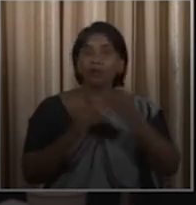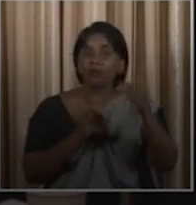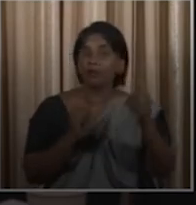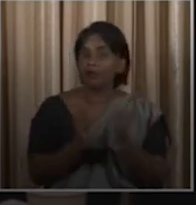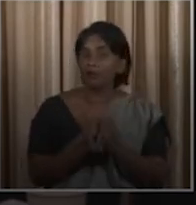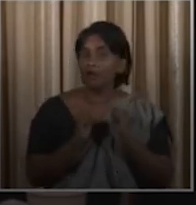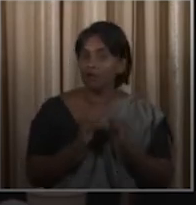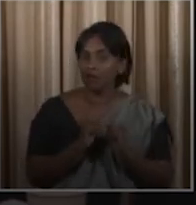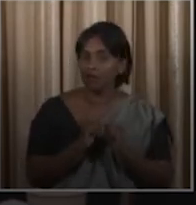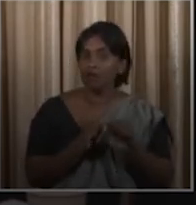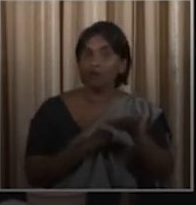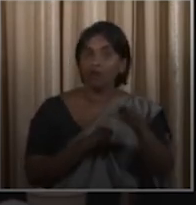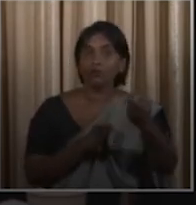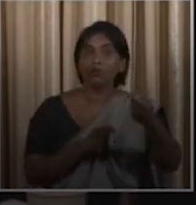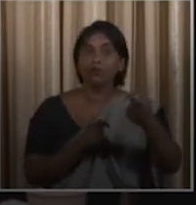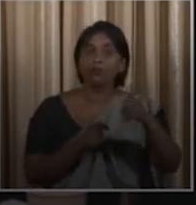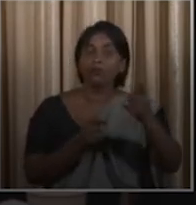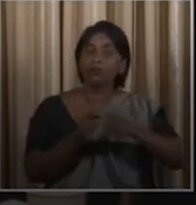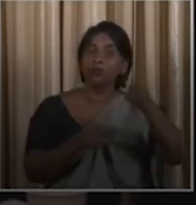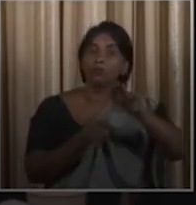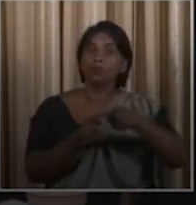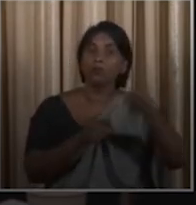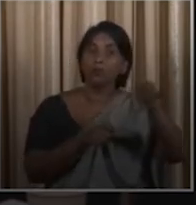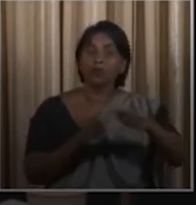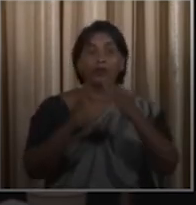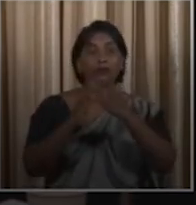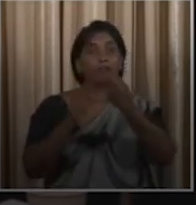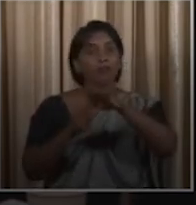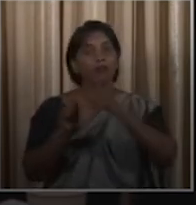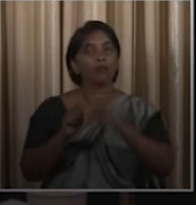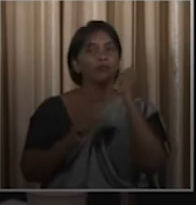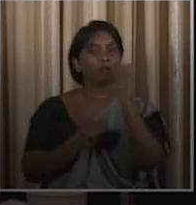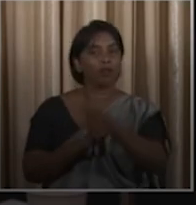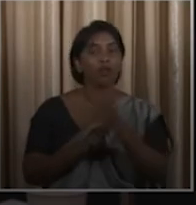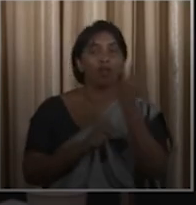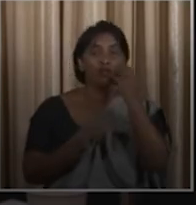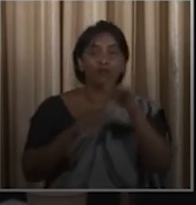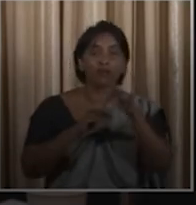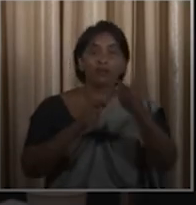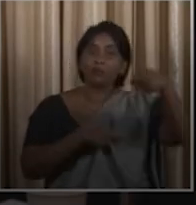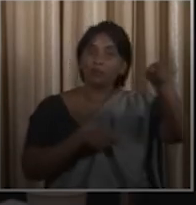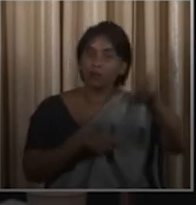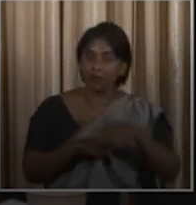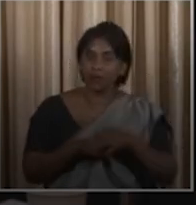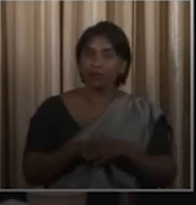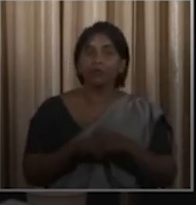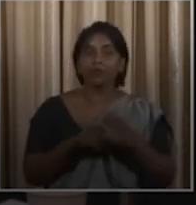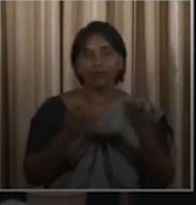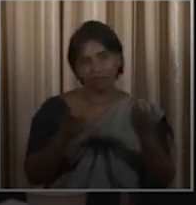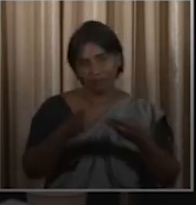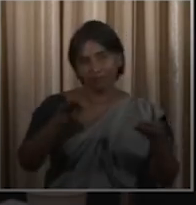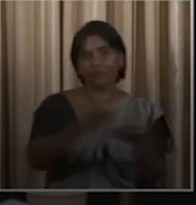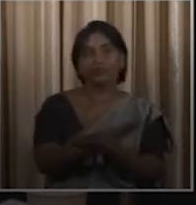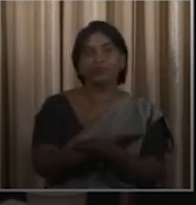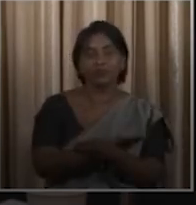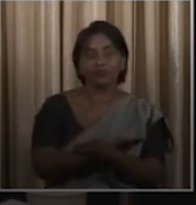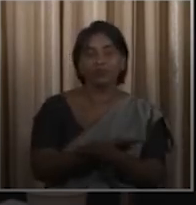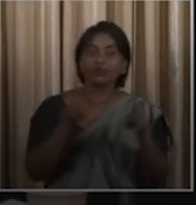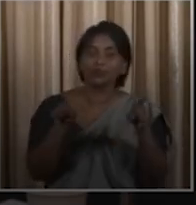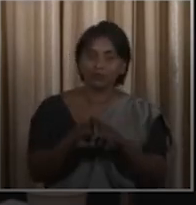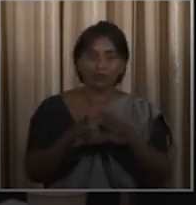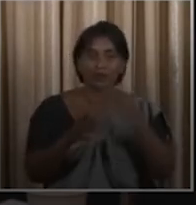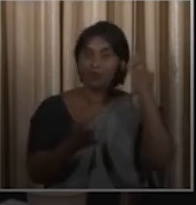dino, yata gewal ganda sali dino, yata Australia watu ganda sali dino, eit kapan ni. Enisa meka natra karan nona kapitin api